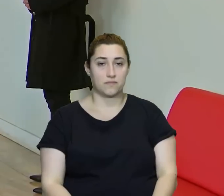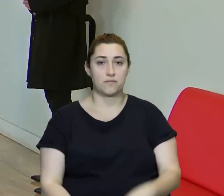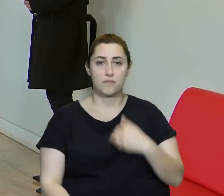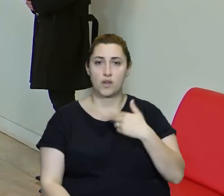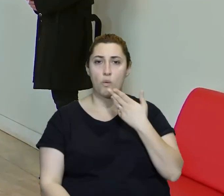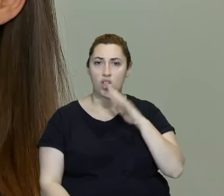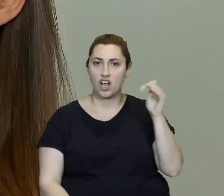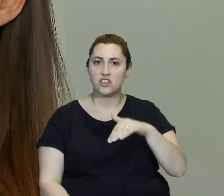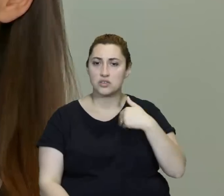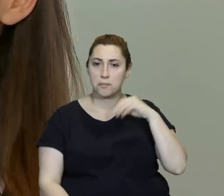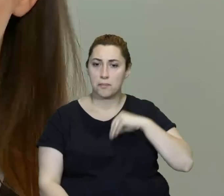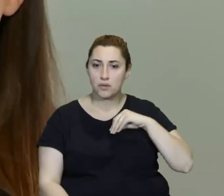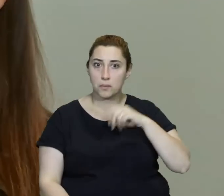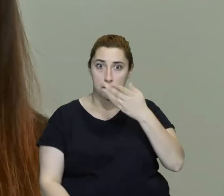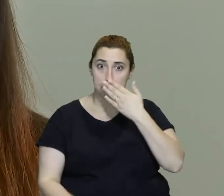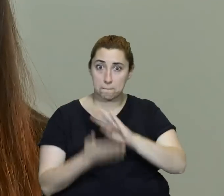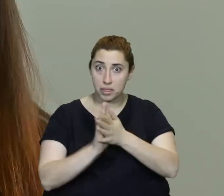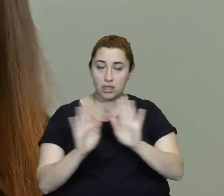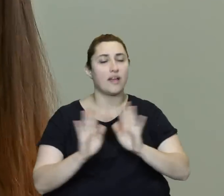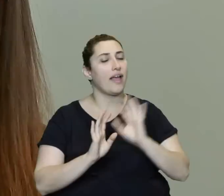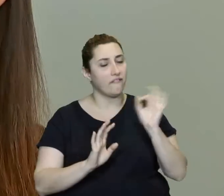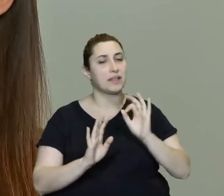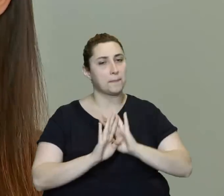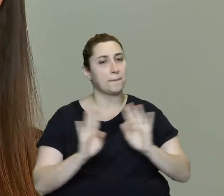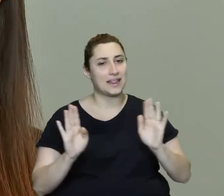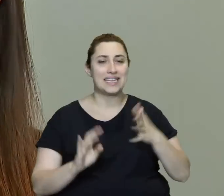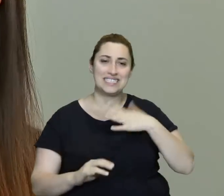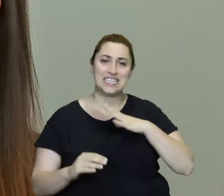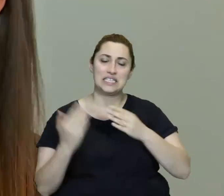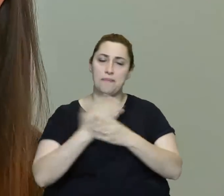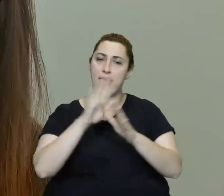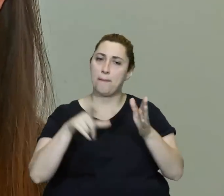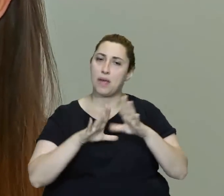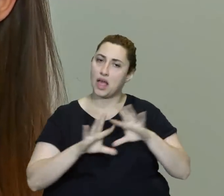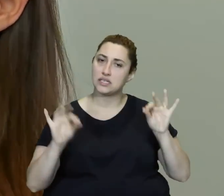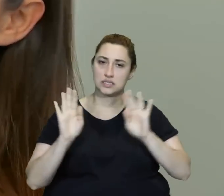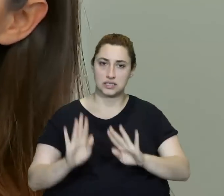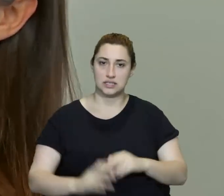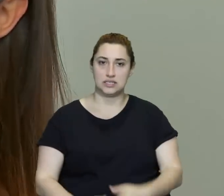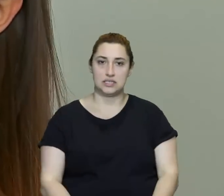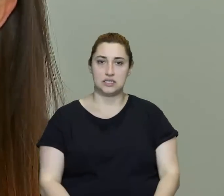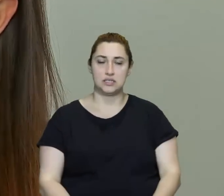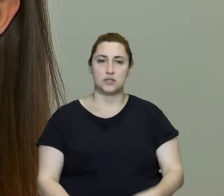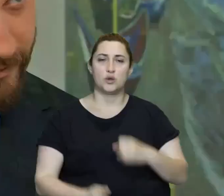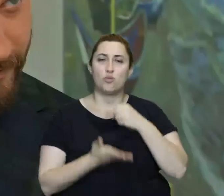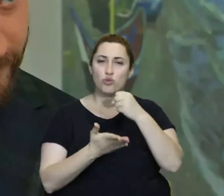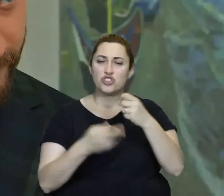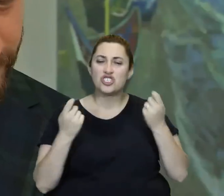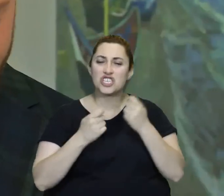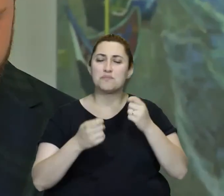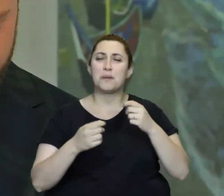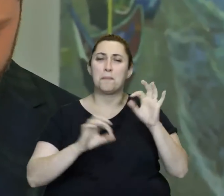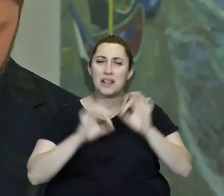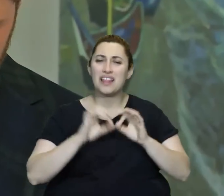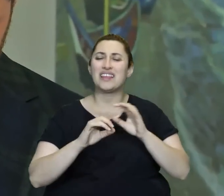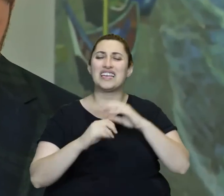Ben öğlen bekliyordum. Bitirdin herhalde. Evet Mert Bey, bitti. İstediğiniz her şey burada. Bütçeden çalışma planına,